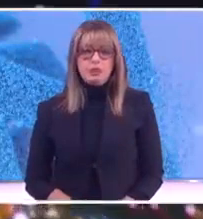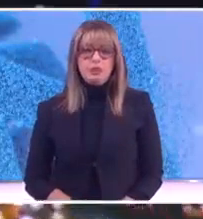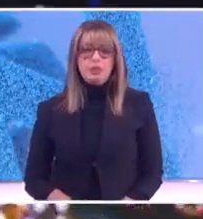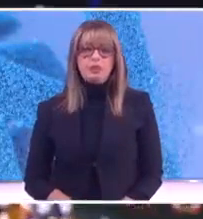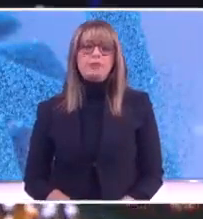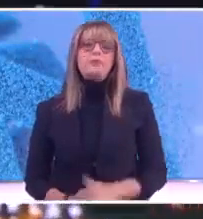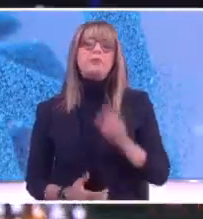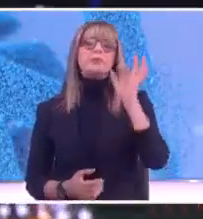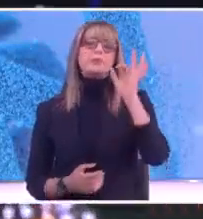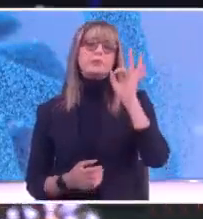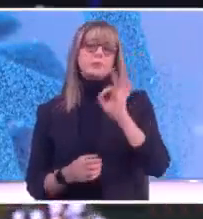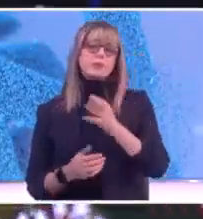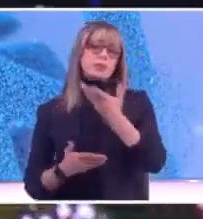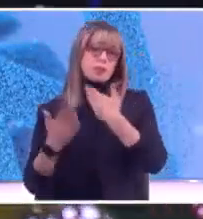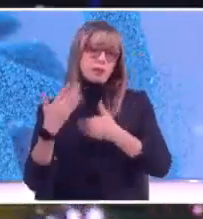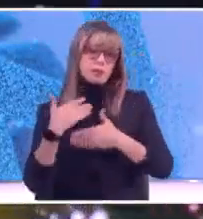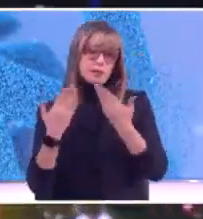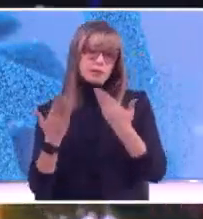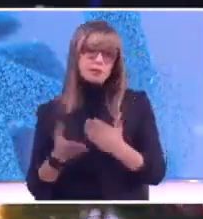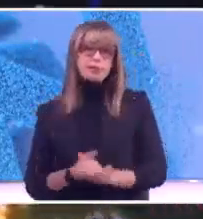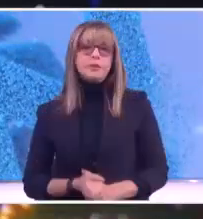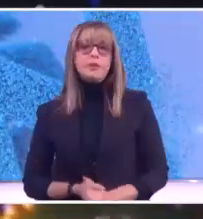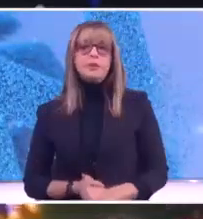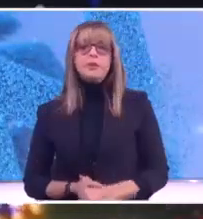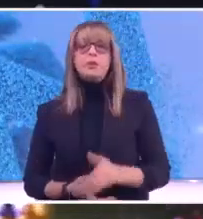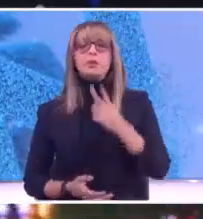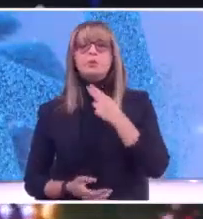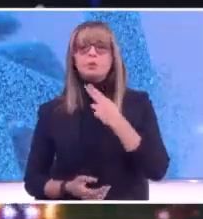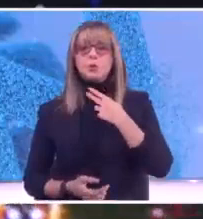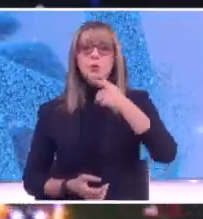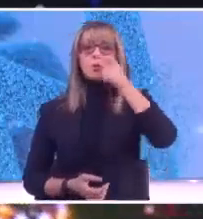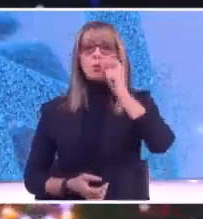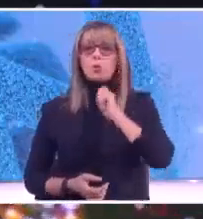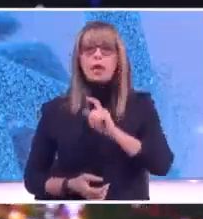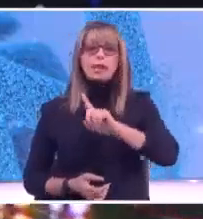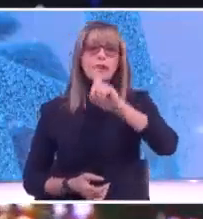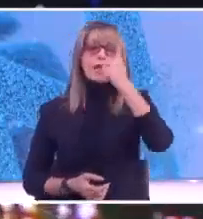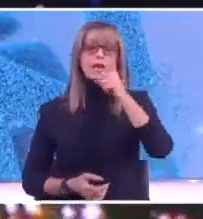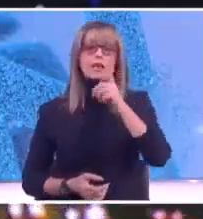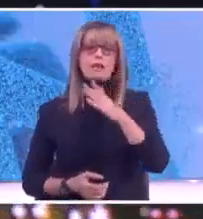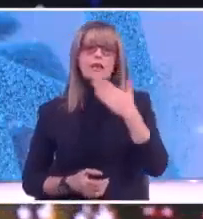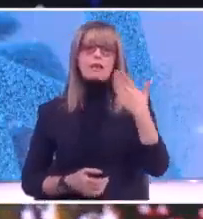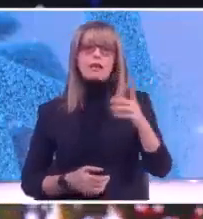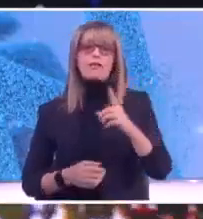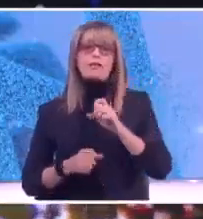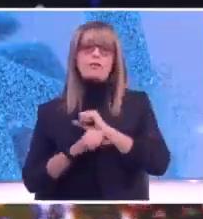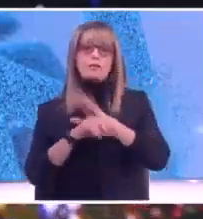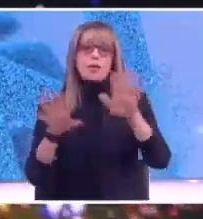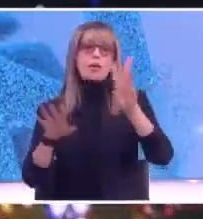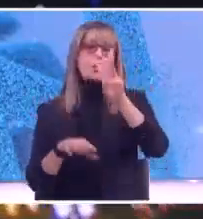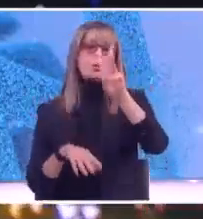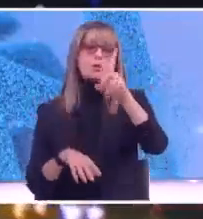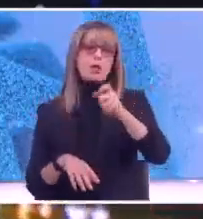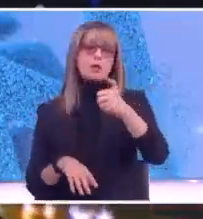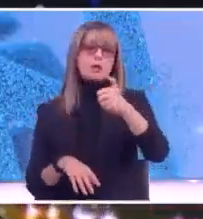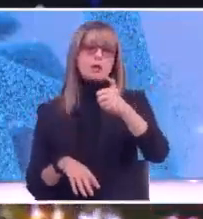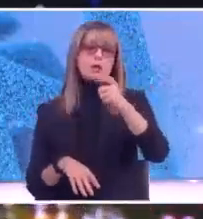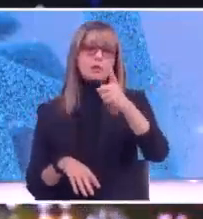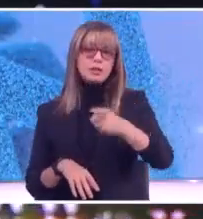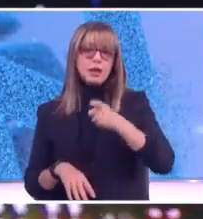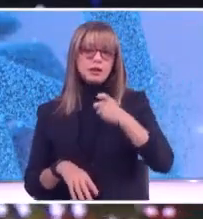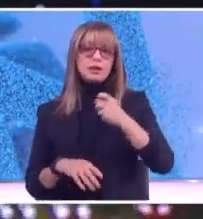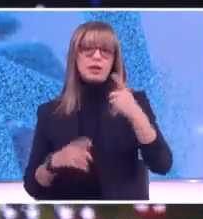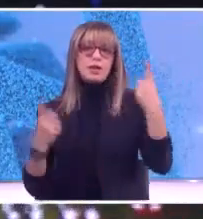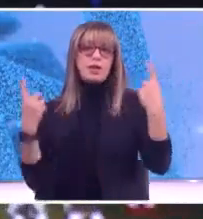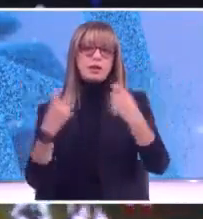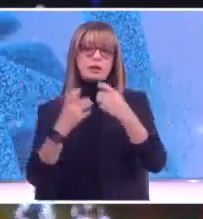Ali Asgar Çabuk aktardı ayrıntıları. Rusya'nın Ukrayna'da tek taraflı ilan ettiği 36 saatlik ateşkes bu